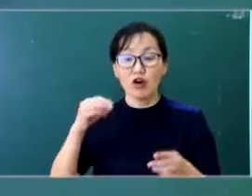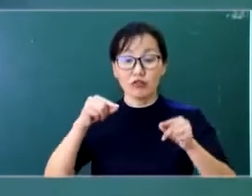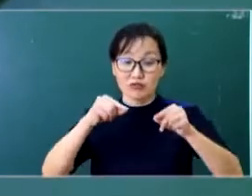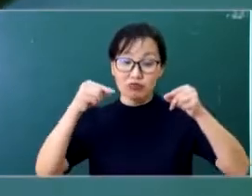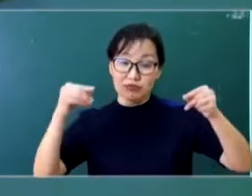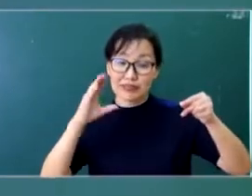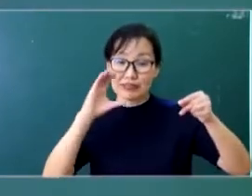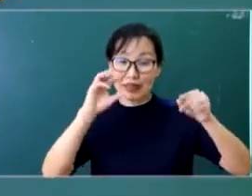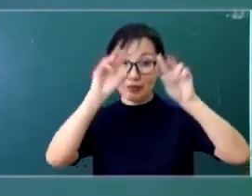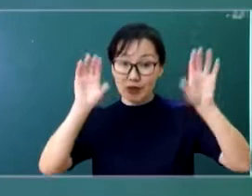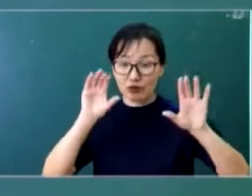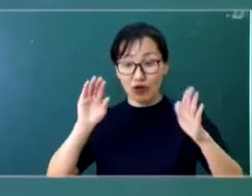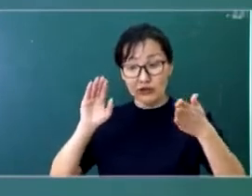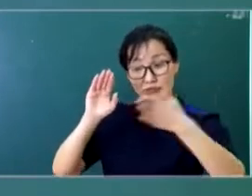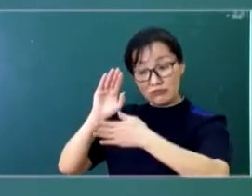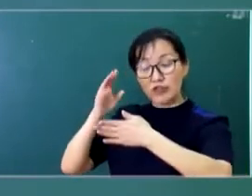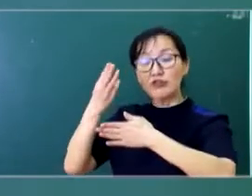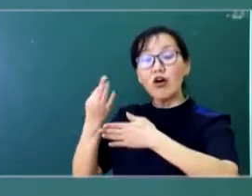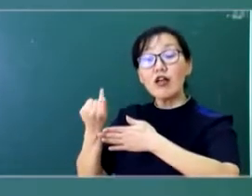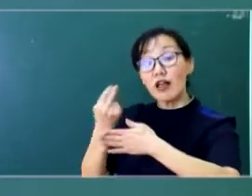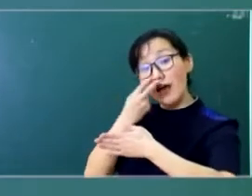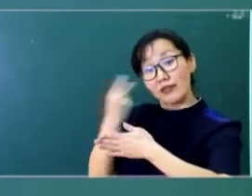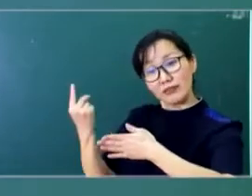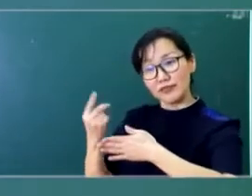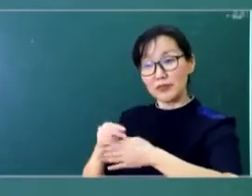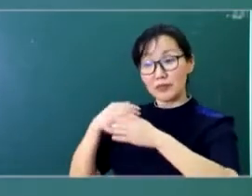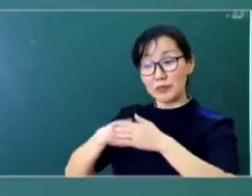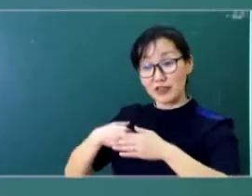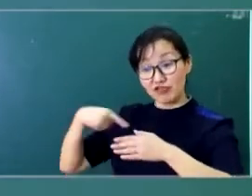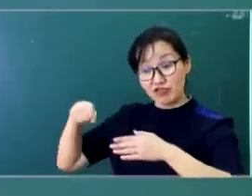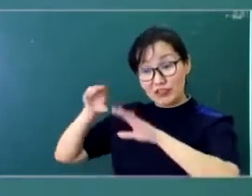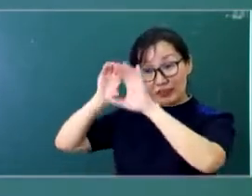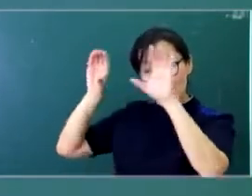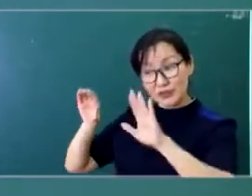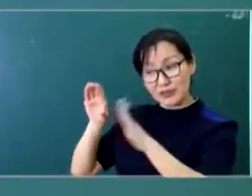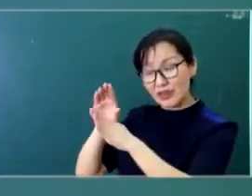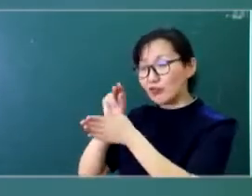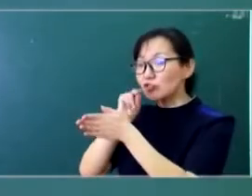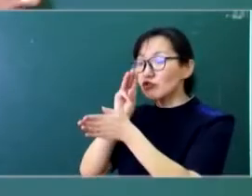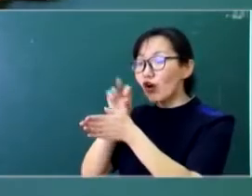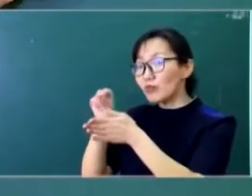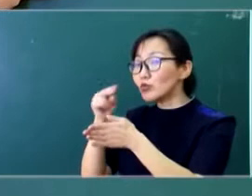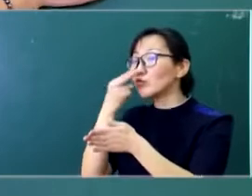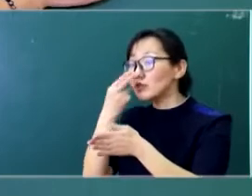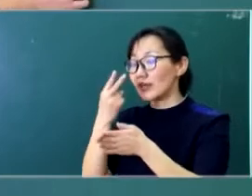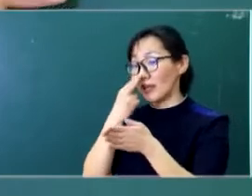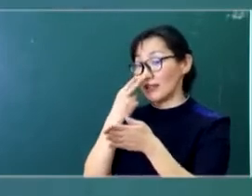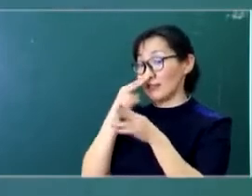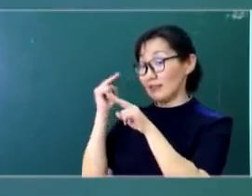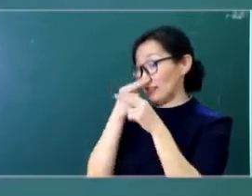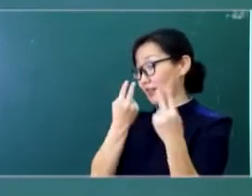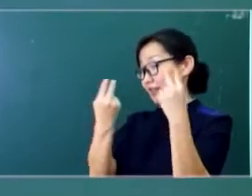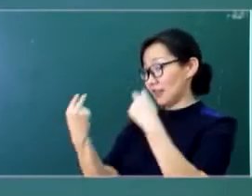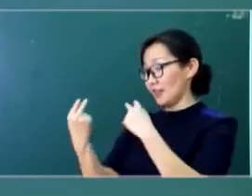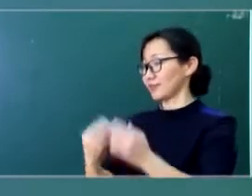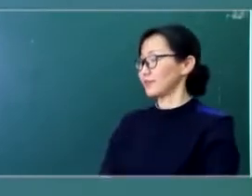нар бол харж байгаарай. За тоо шулуун маань хязгааргүй учраас хоёр талд нь